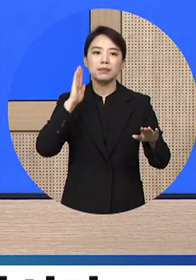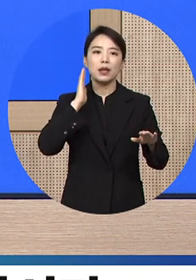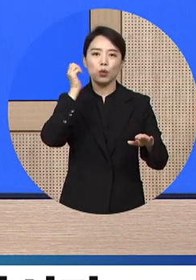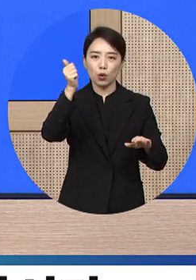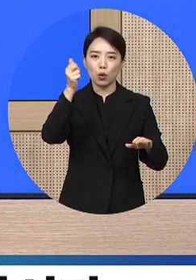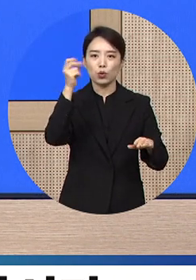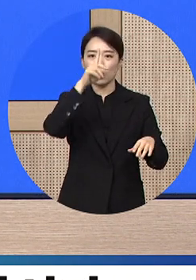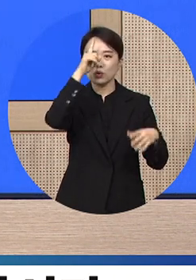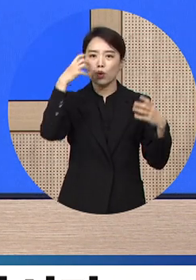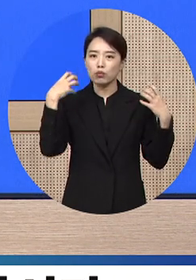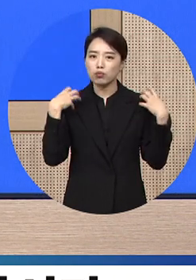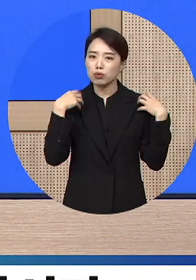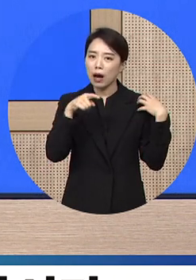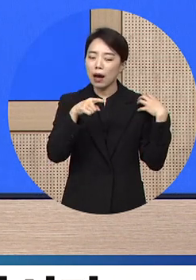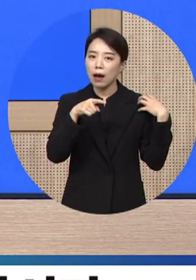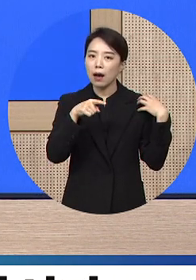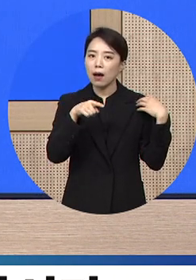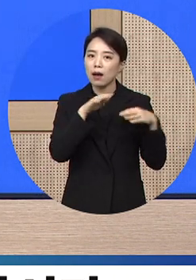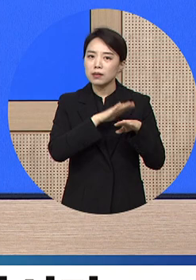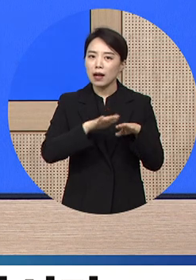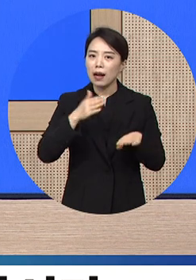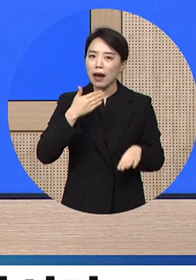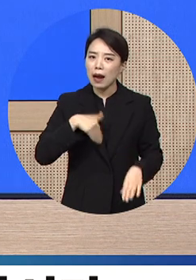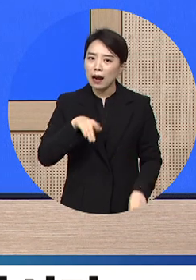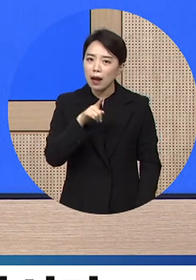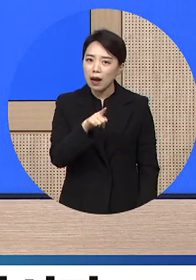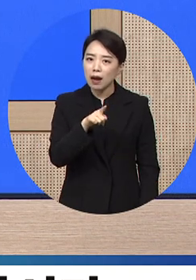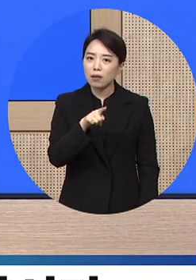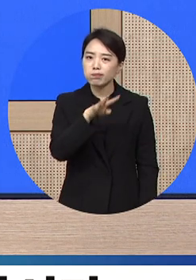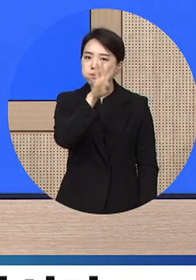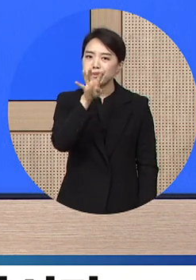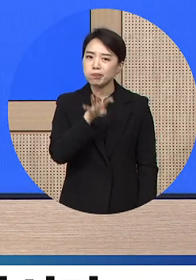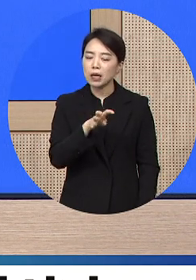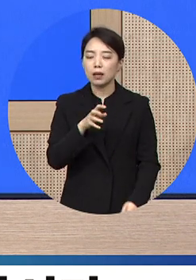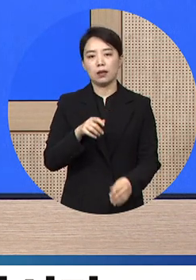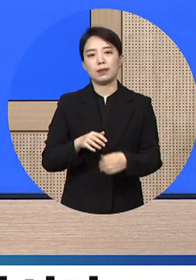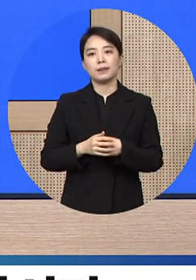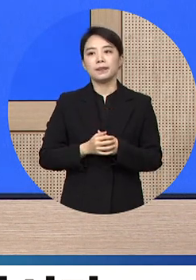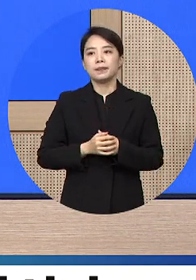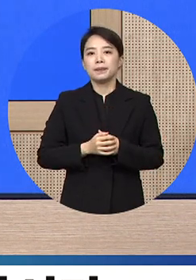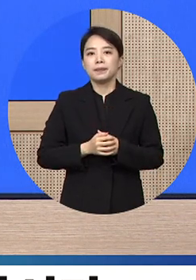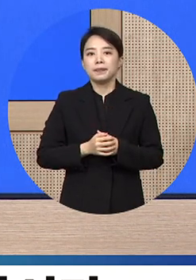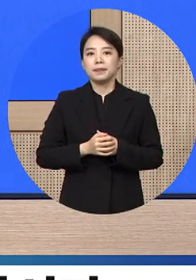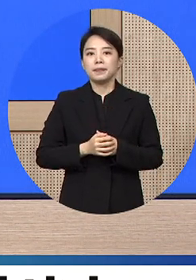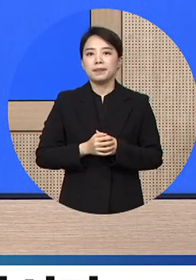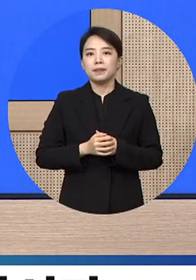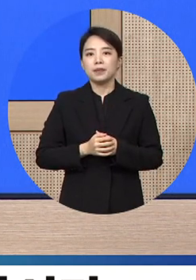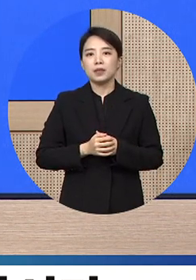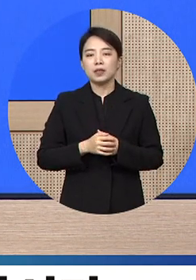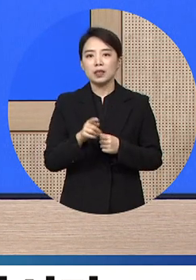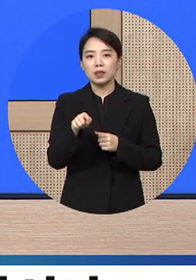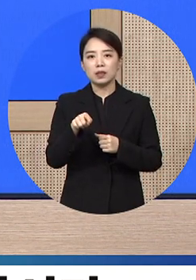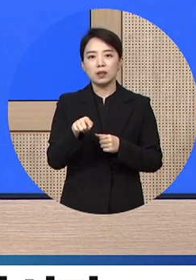정부가 정확히 알고 하고 있는지에 대해서 저는 상당한 의구심을 갖고 있습니다. 어설픈